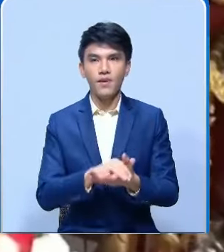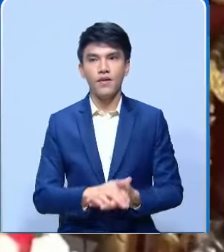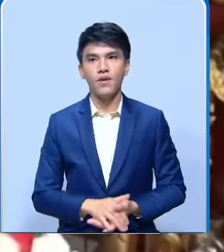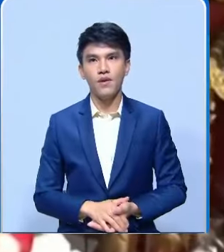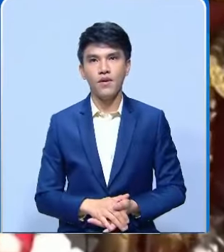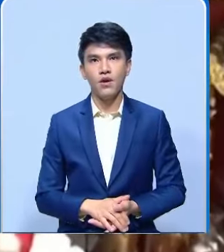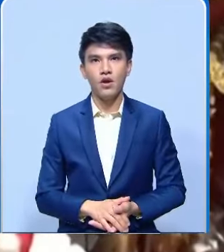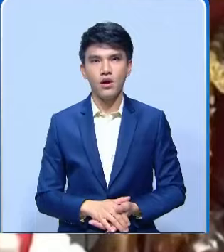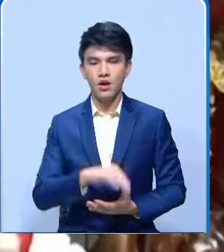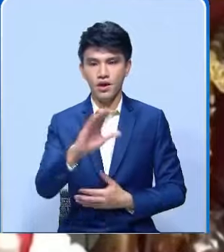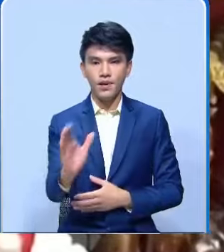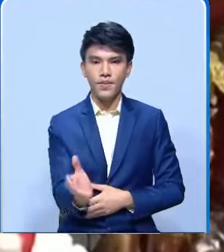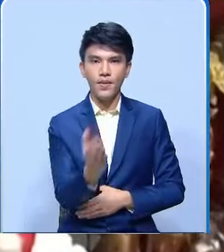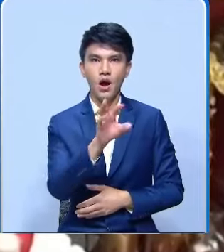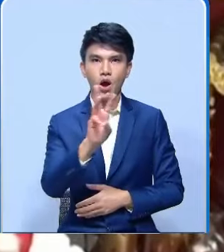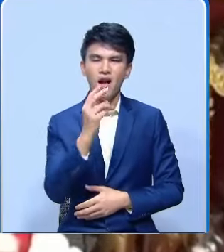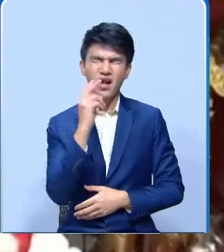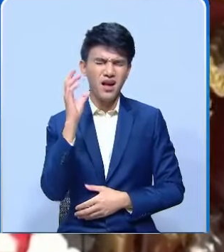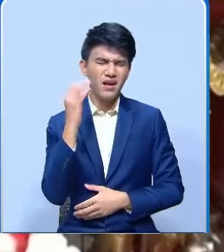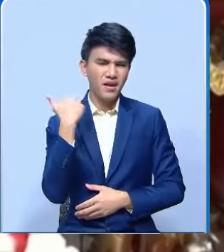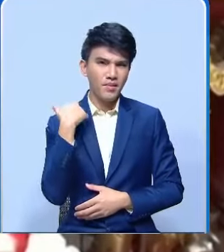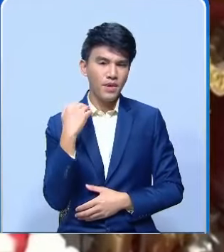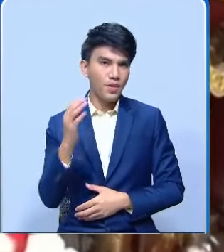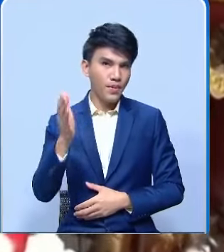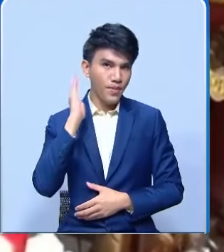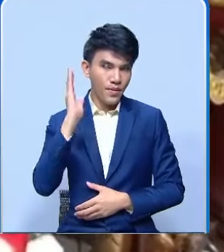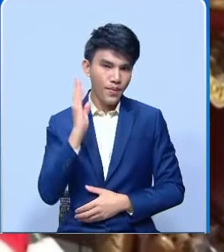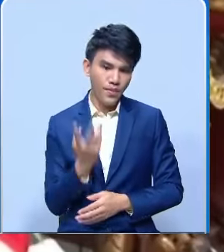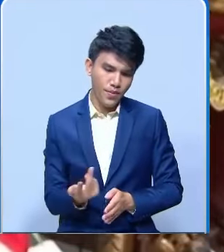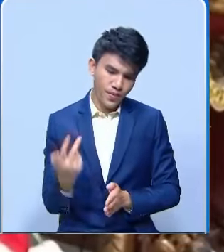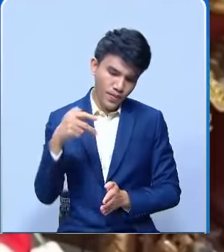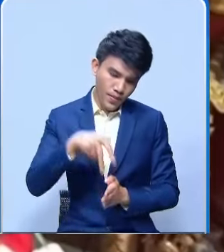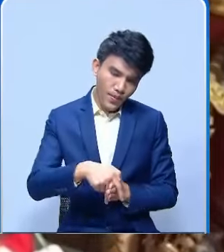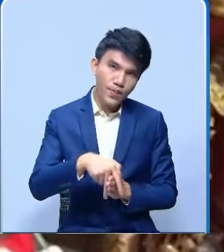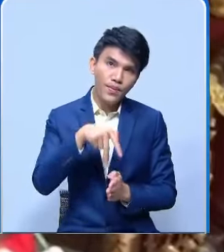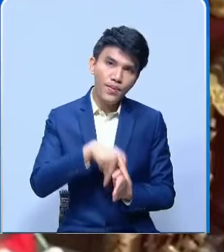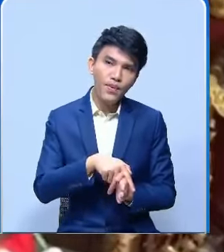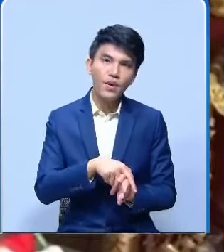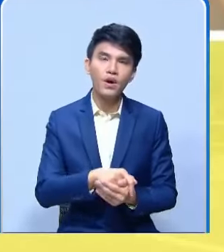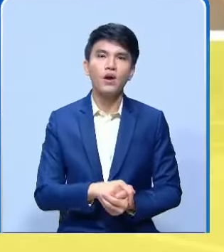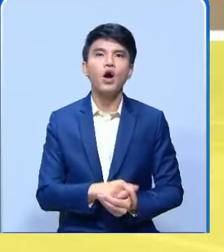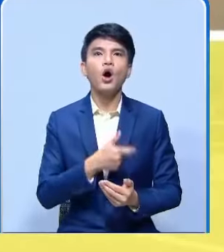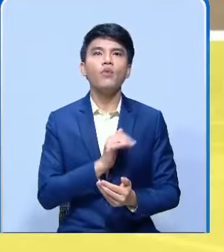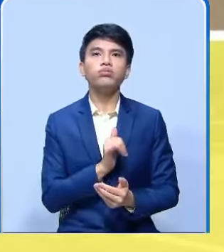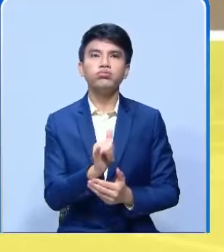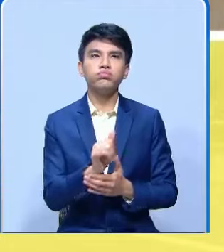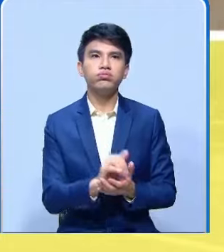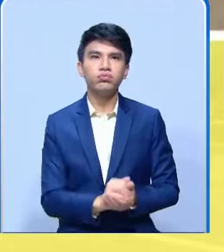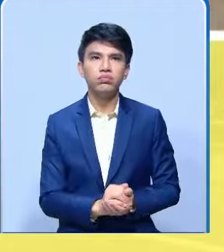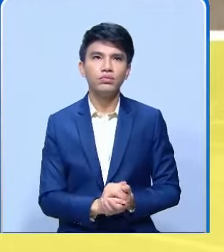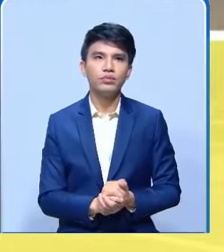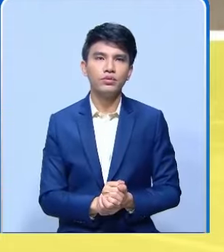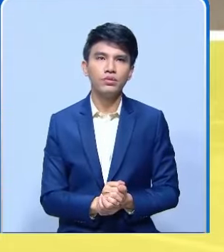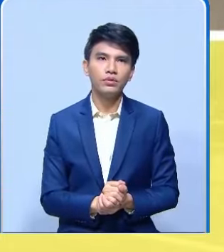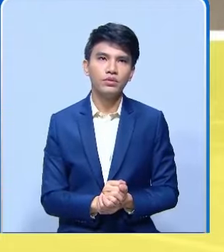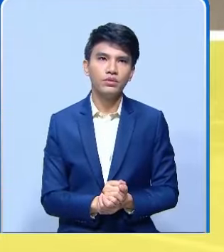อมาตอน6โมงกว่าได้มีน้องผู้ชายอ่ะซ้อนท้ายมา ครับ ก็มาเข้าห้องน้ำ ครับพี ่แล้วพอจากนั้นมาก็เห